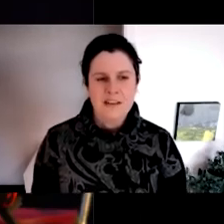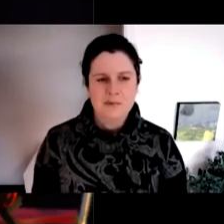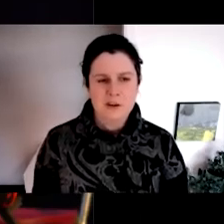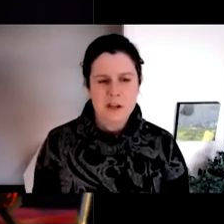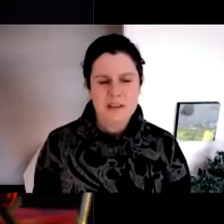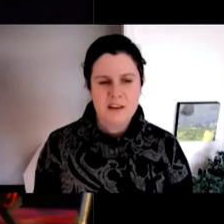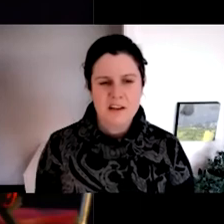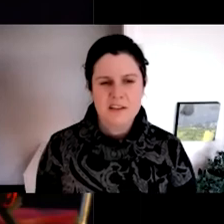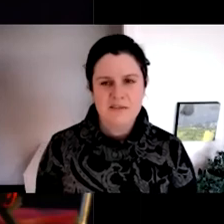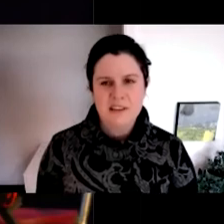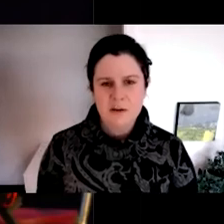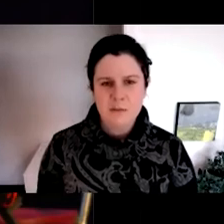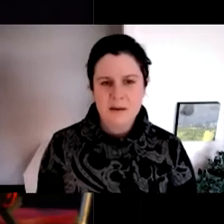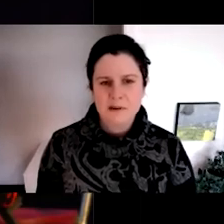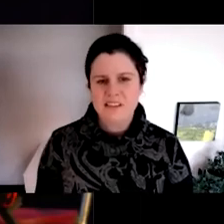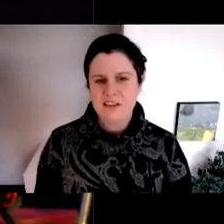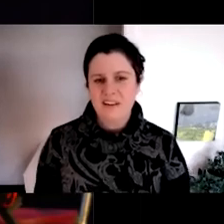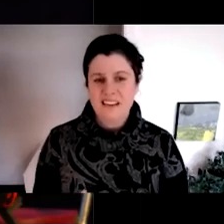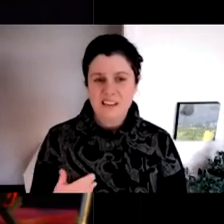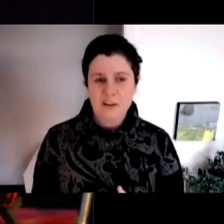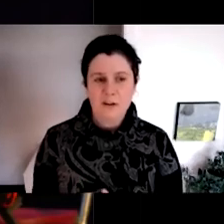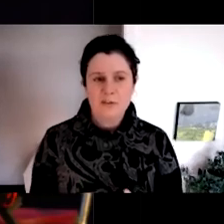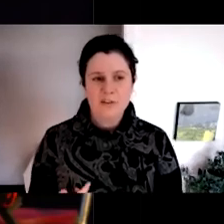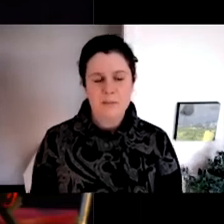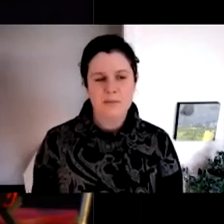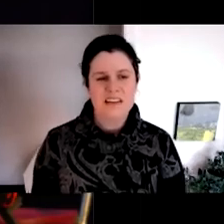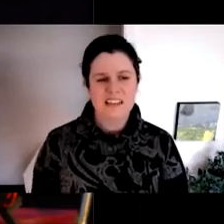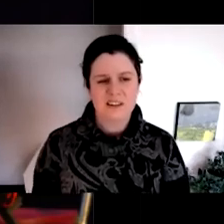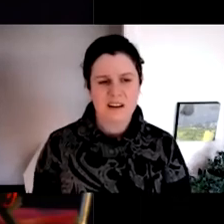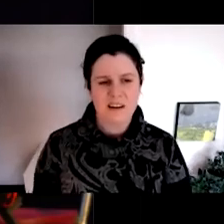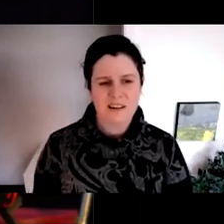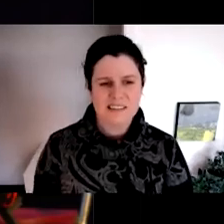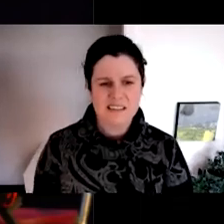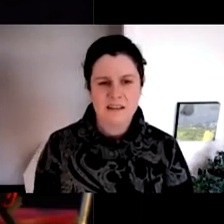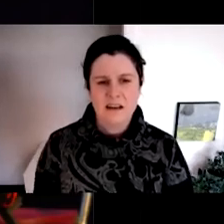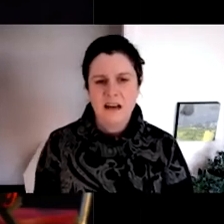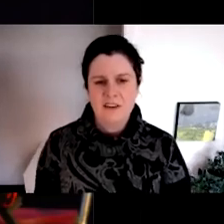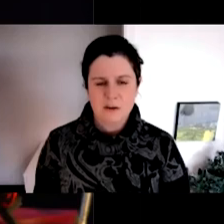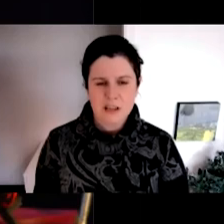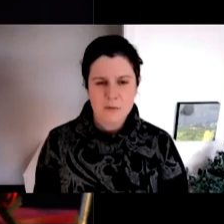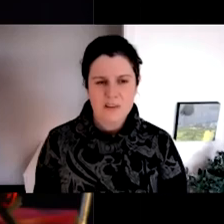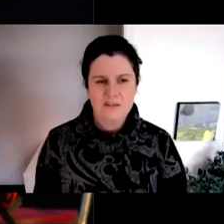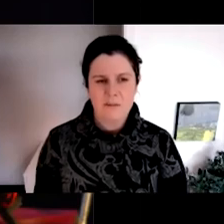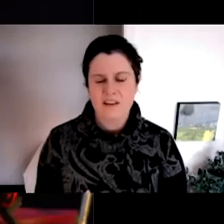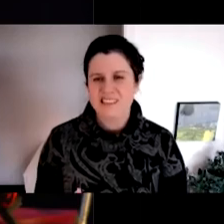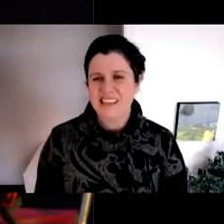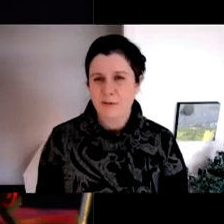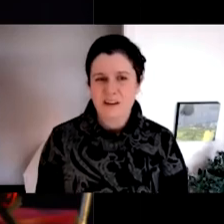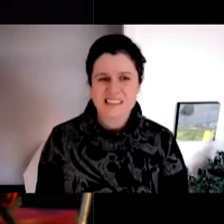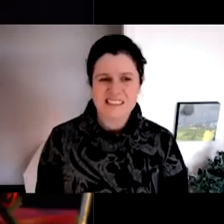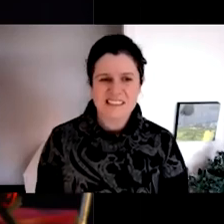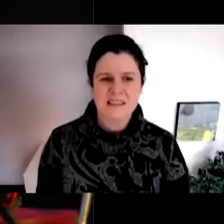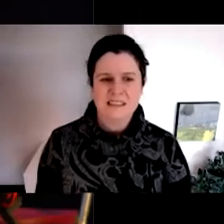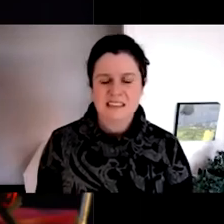l'adoption de méthodologies vidéo permet aussi de faire des entrevues et des publications en langue des signes afin de contribuer au développement de